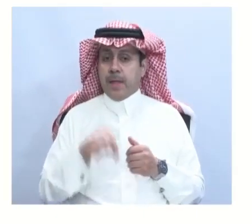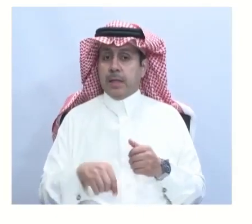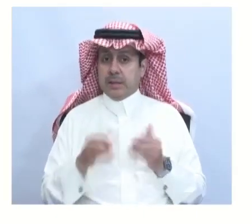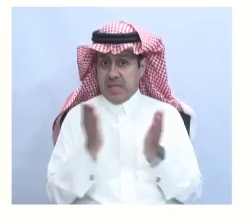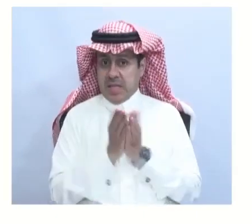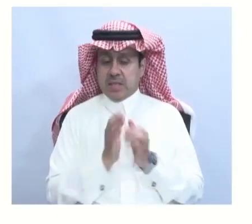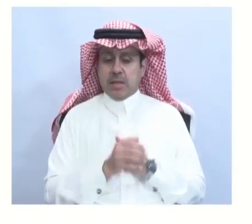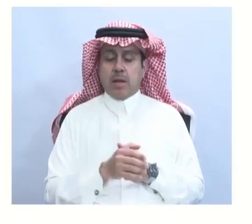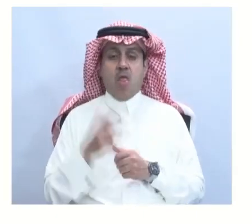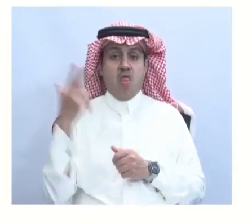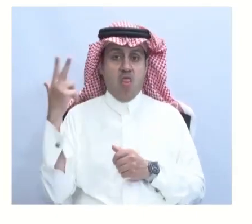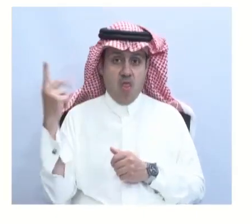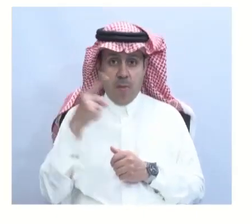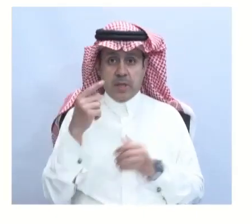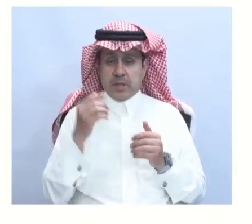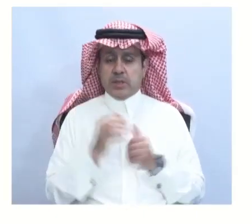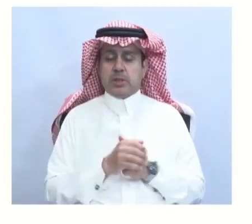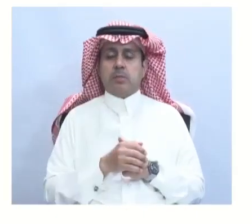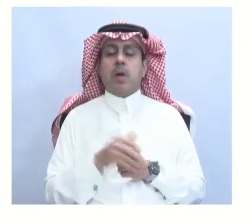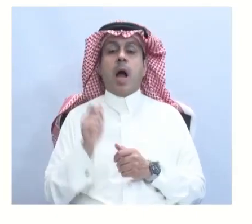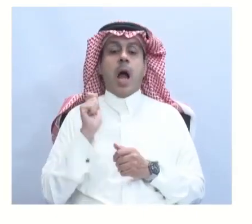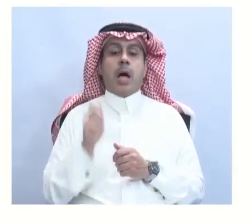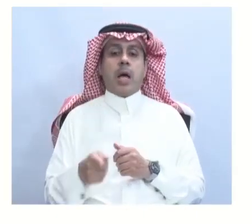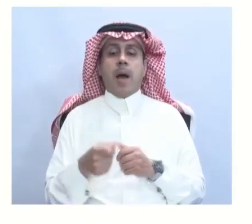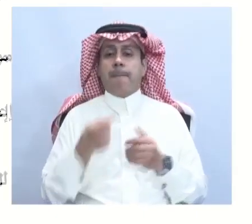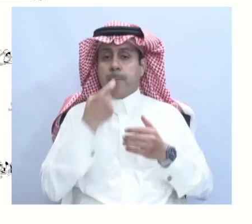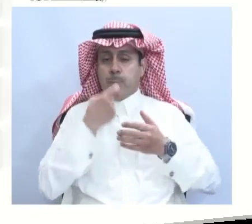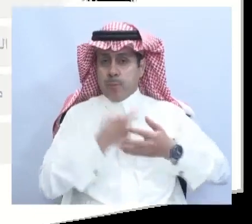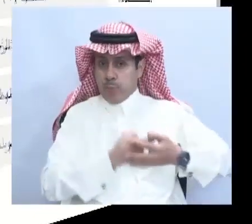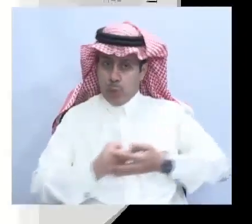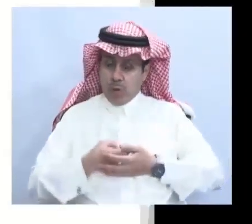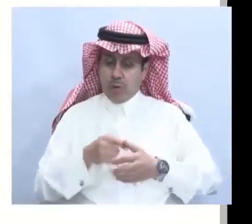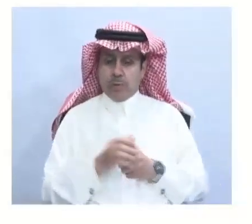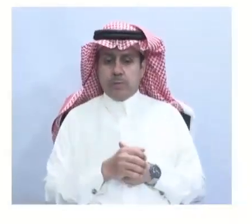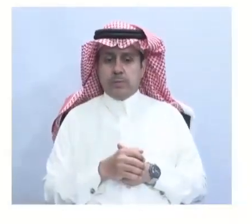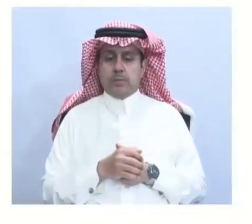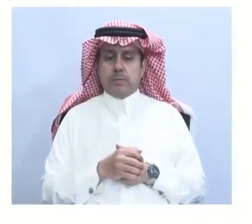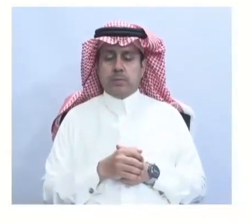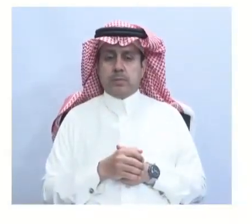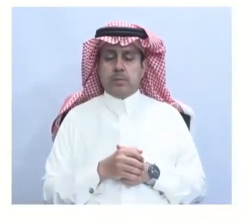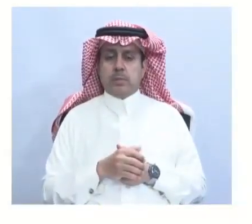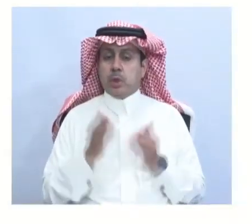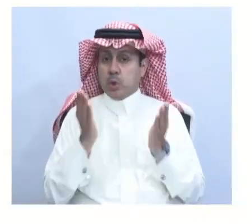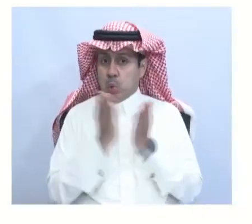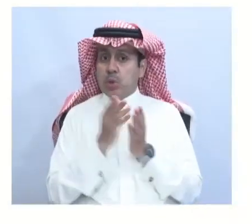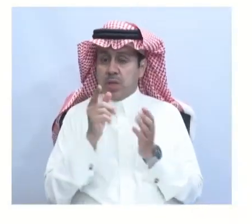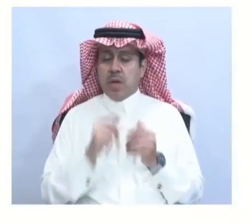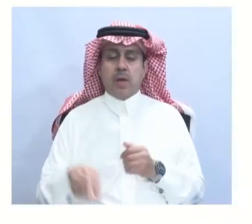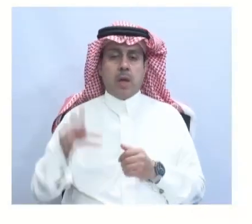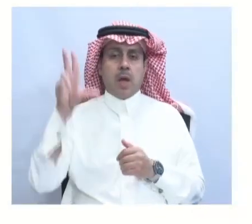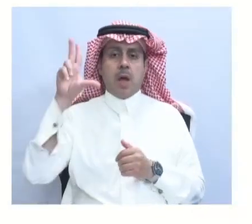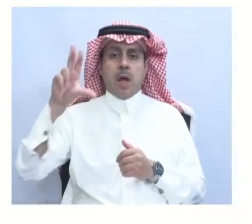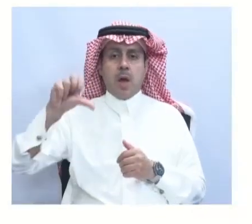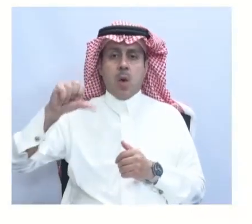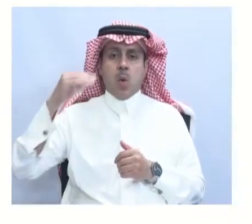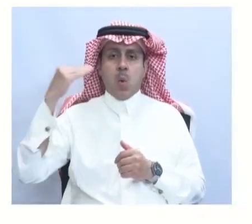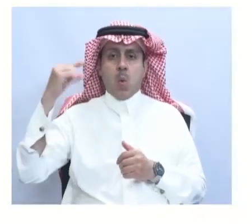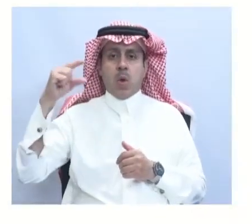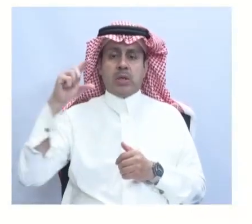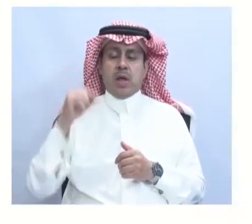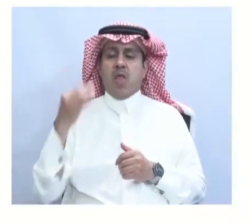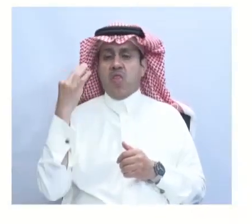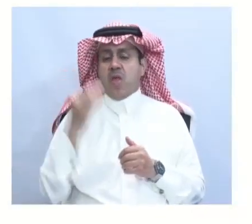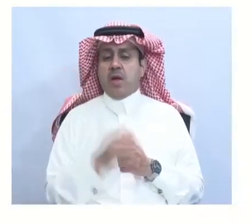الدرس الثامن عشر في احكام الرضاع نستعرض واياكم دروس هذه الوحده الثالثه الطلاق